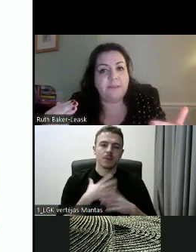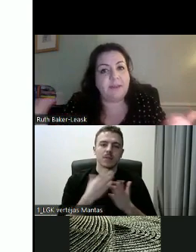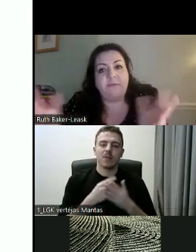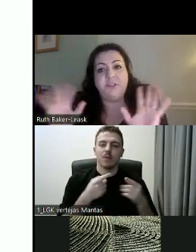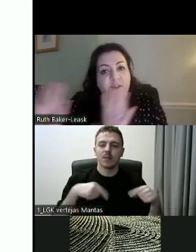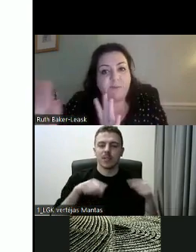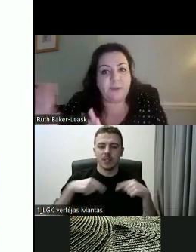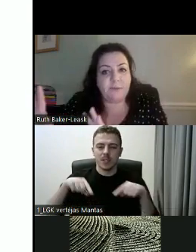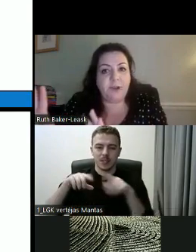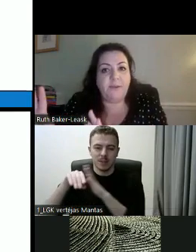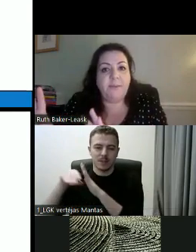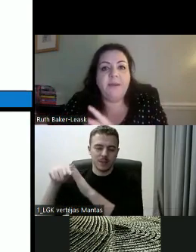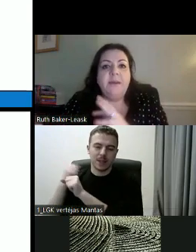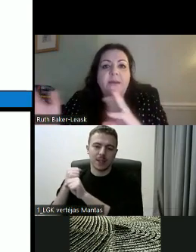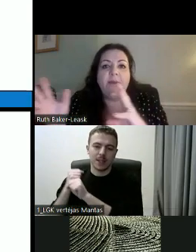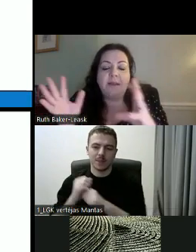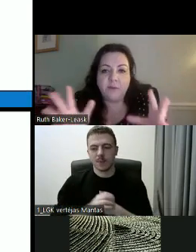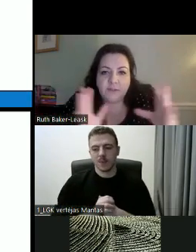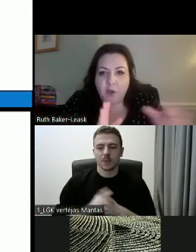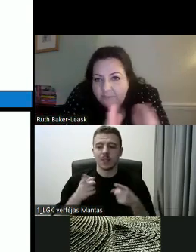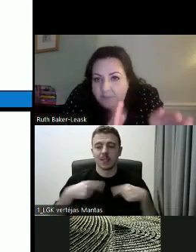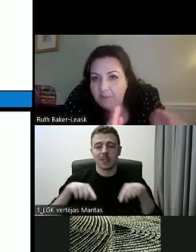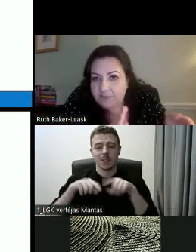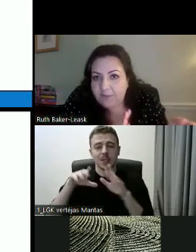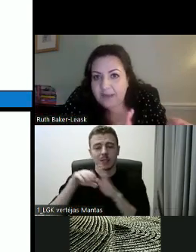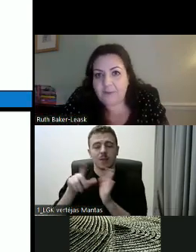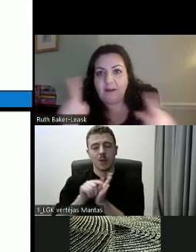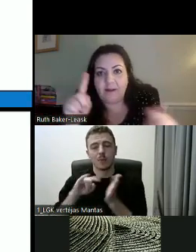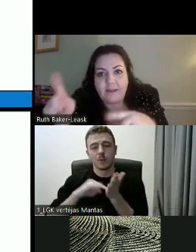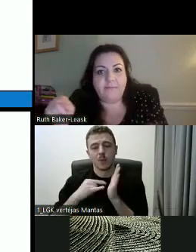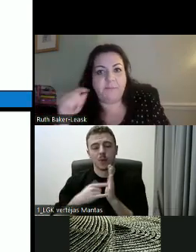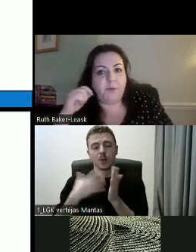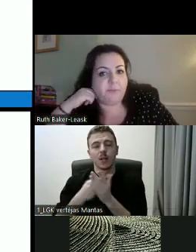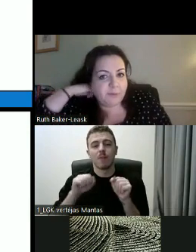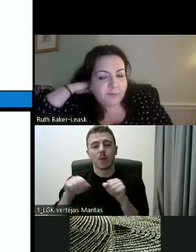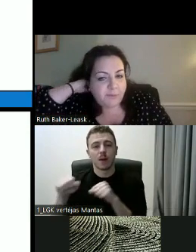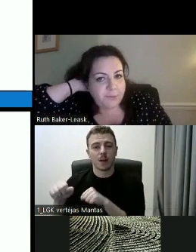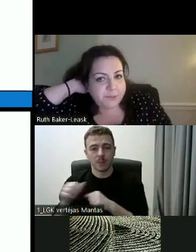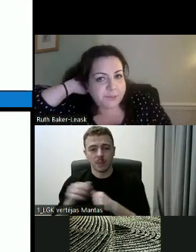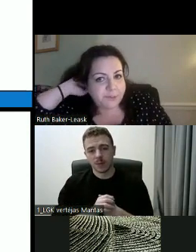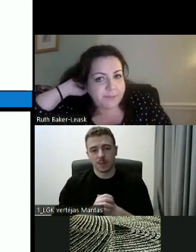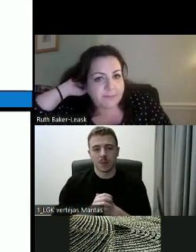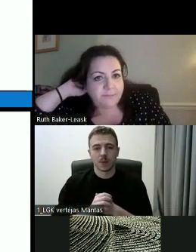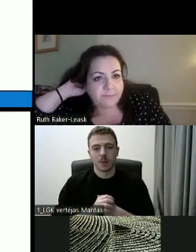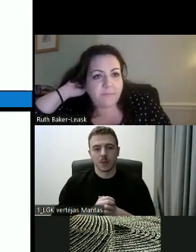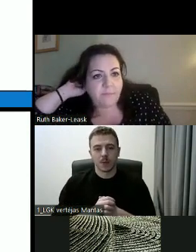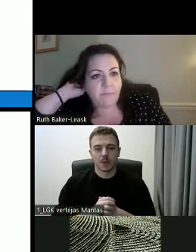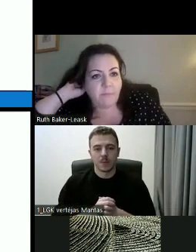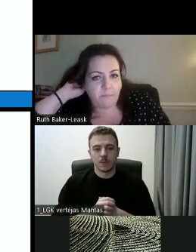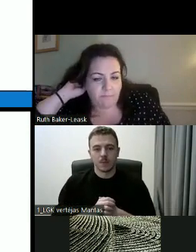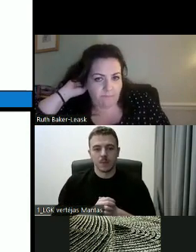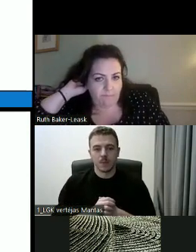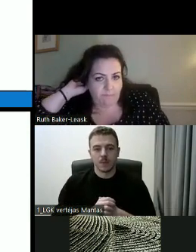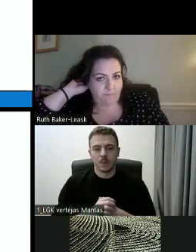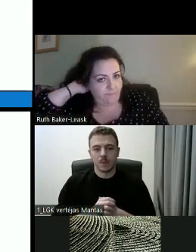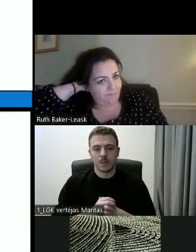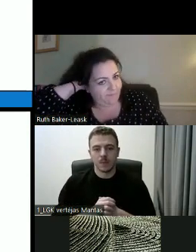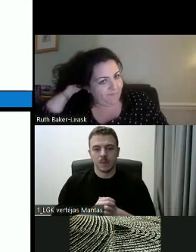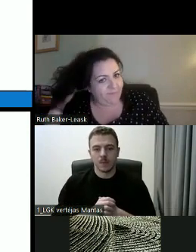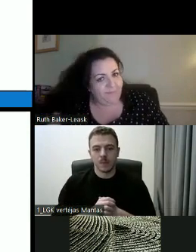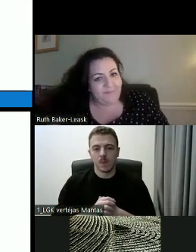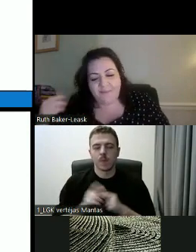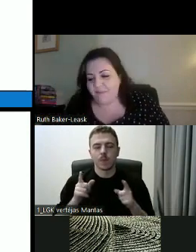Ir tose srityse jūs turėtumėte numatyti savo galimybės, vis tik tai gyvendinti tuos pakeitimus, kurie